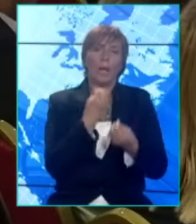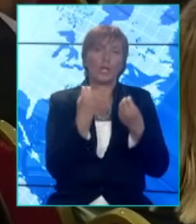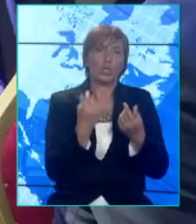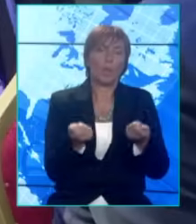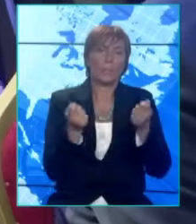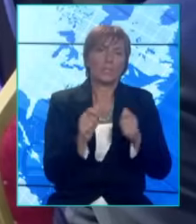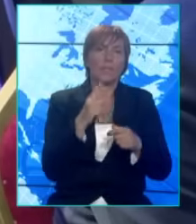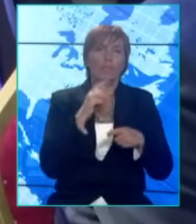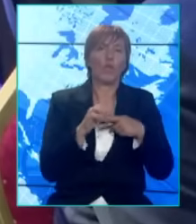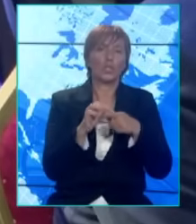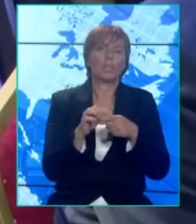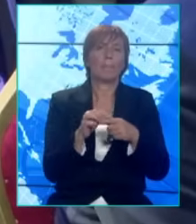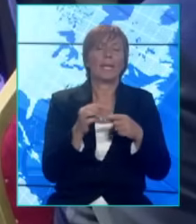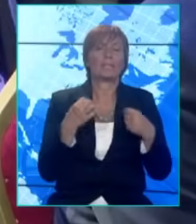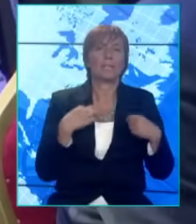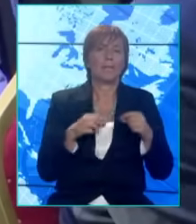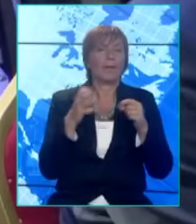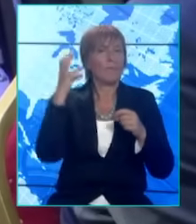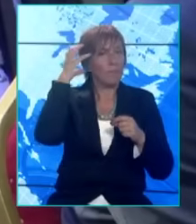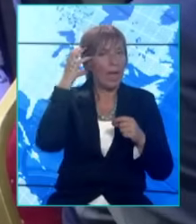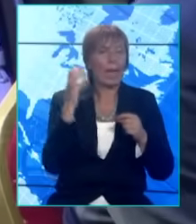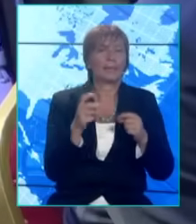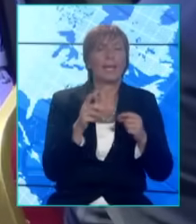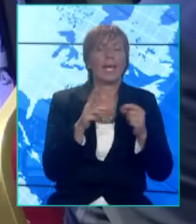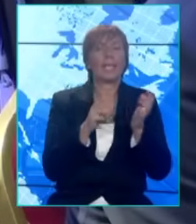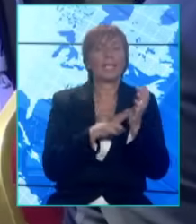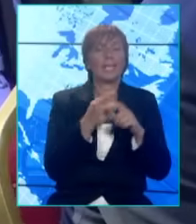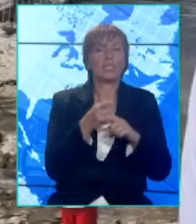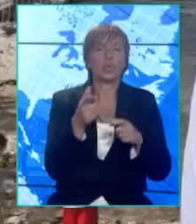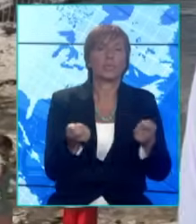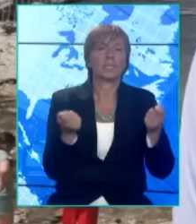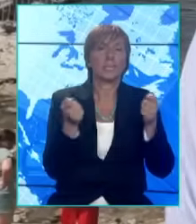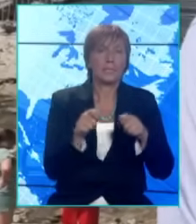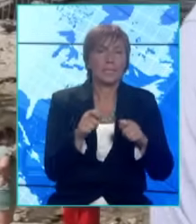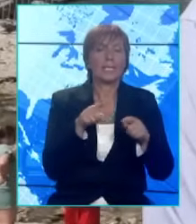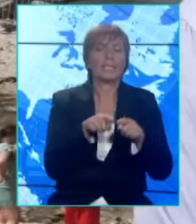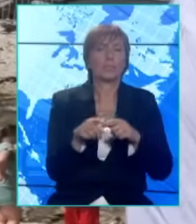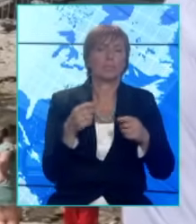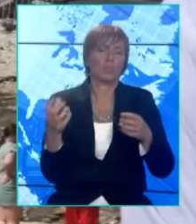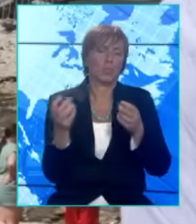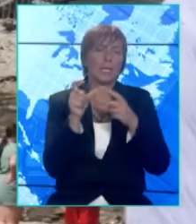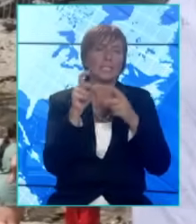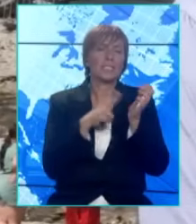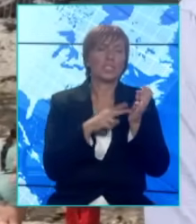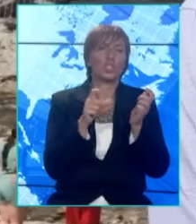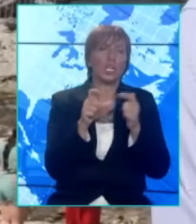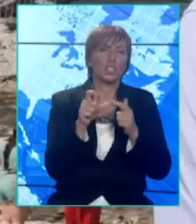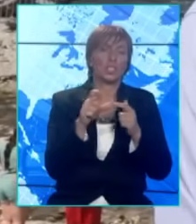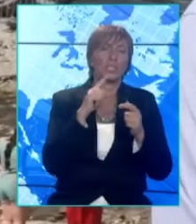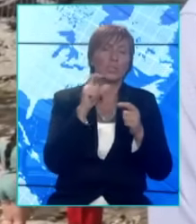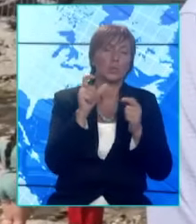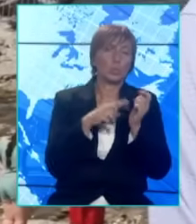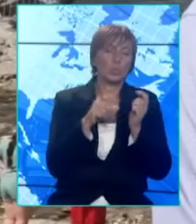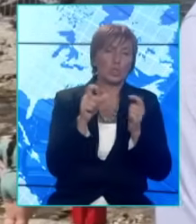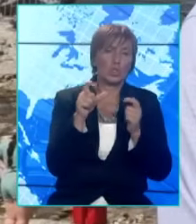Panel je vodio premijer Nermin Nikšić, u stvari on je dao zaključke na kraju, a moderirao je Siniša Šešum iz UNESCO-a. Zaista